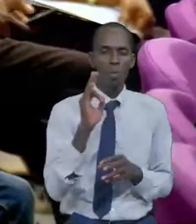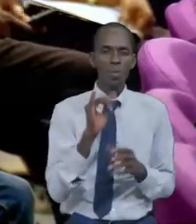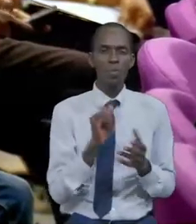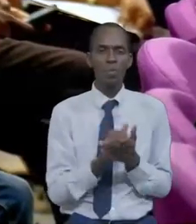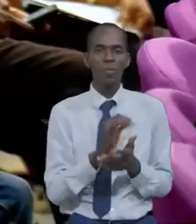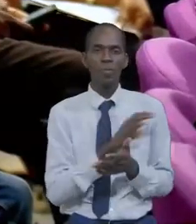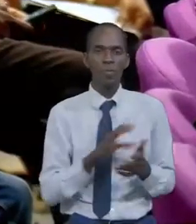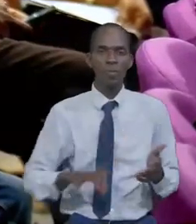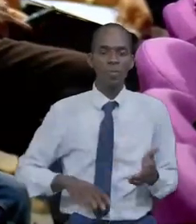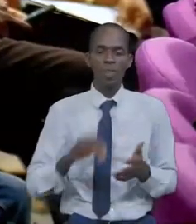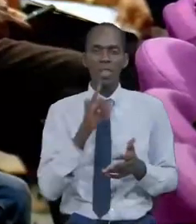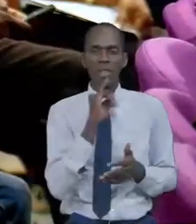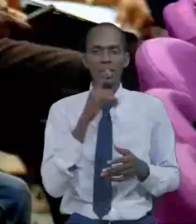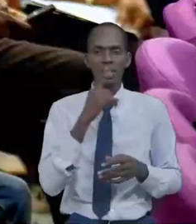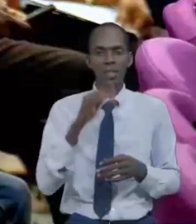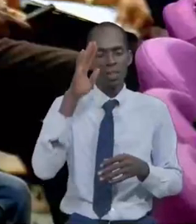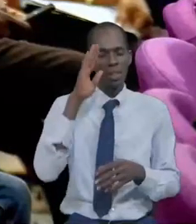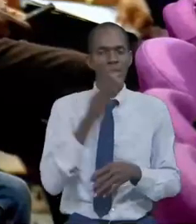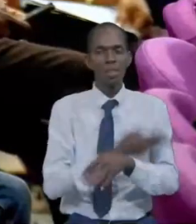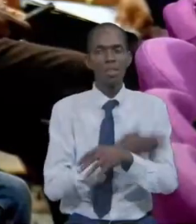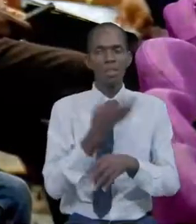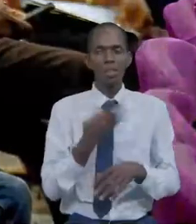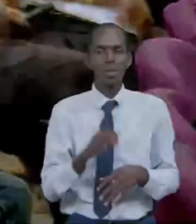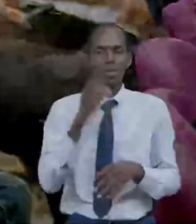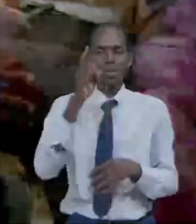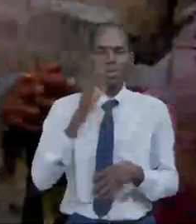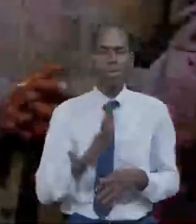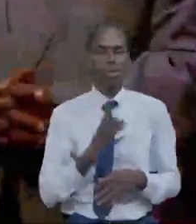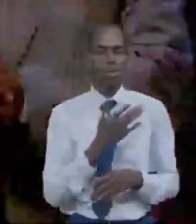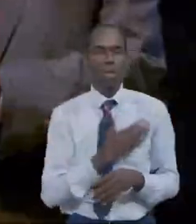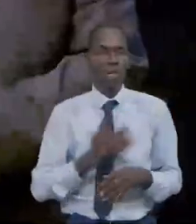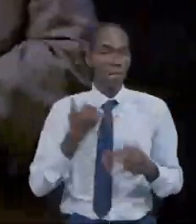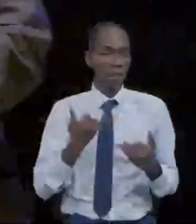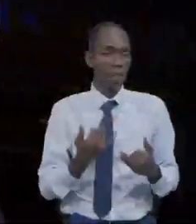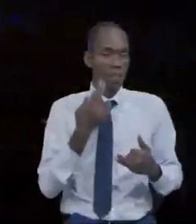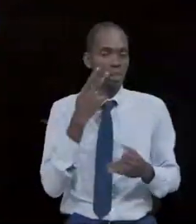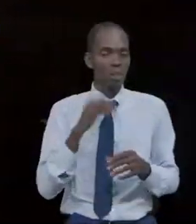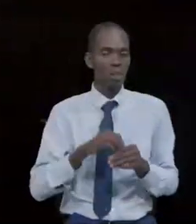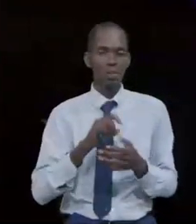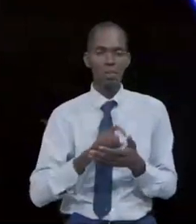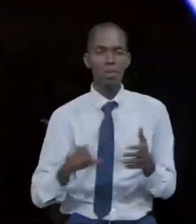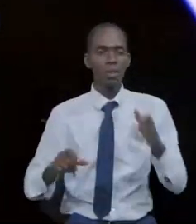Fils de Dieu dans les synagogues. Le verset 21 nous dit,